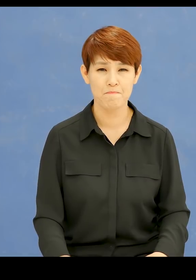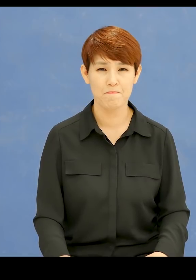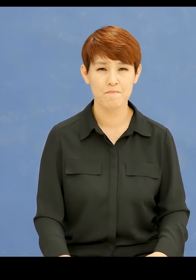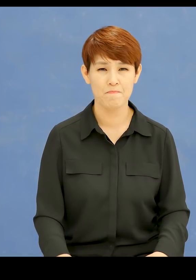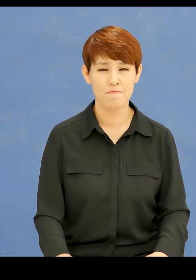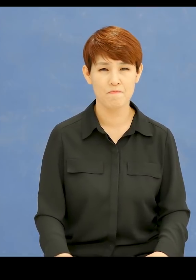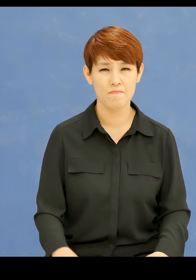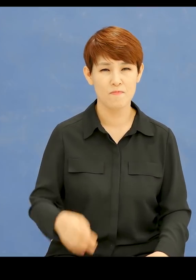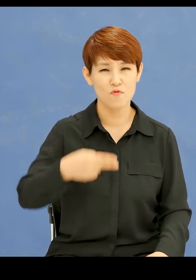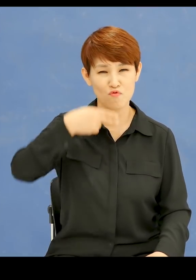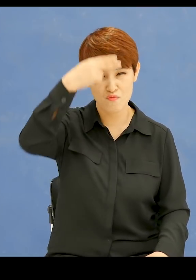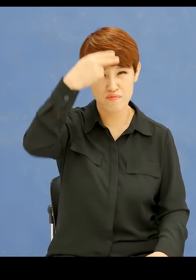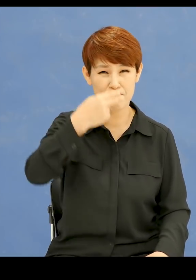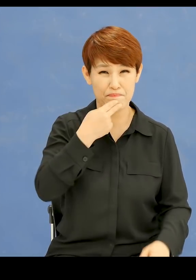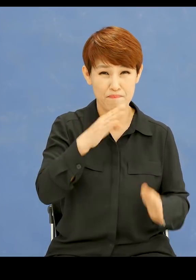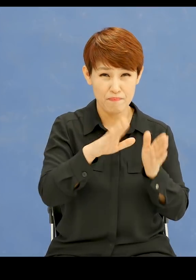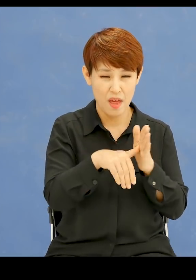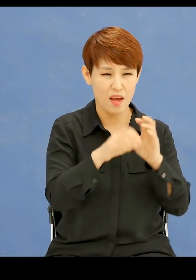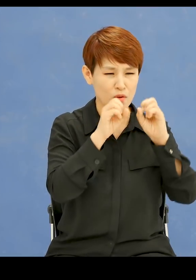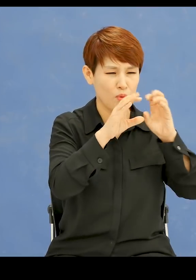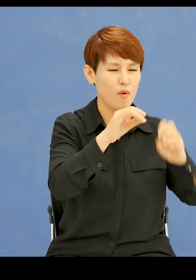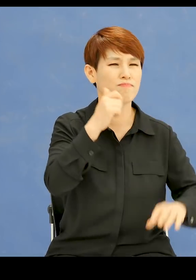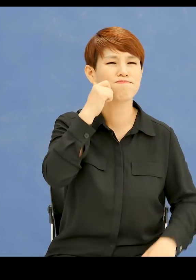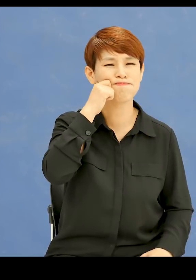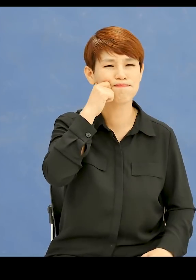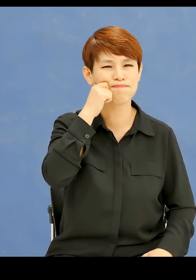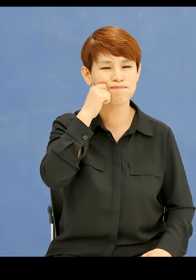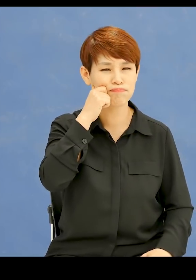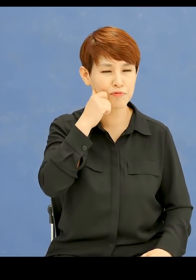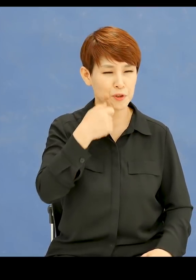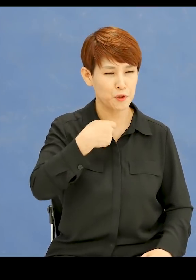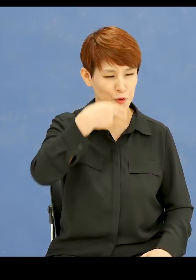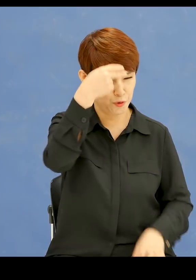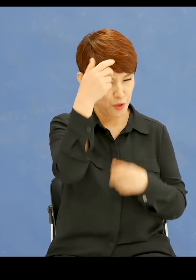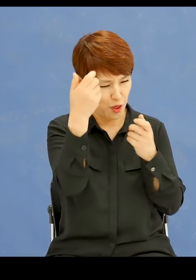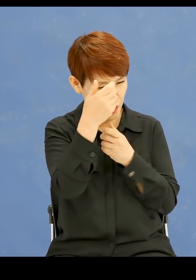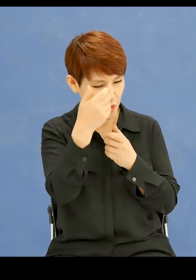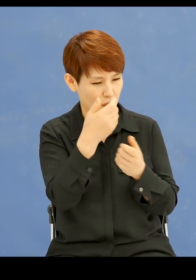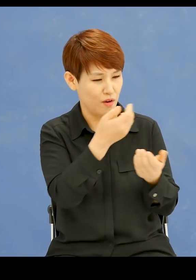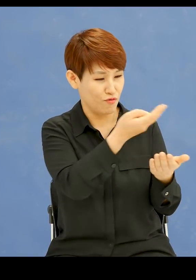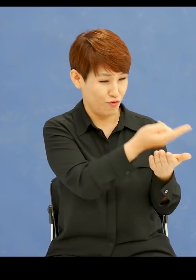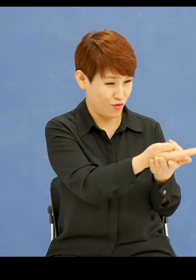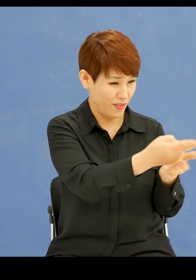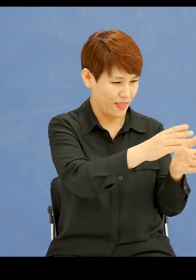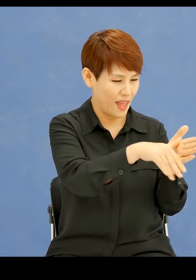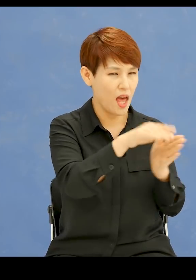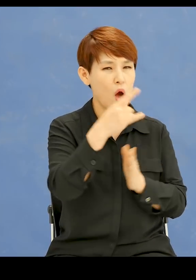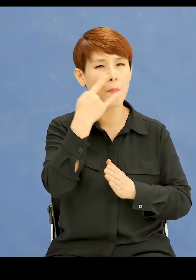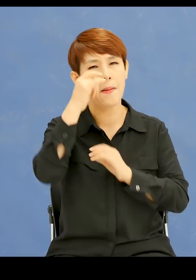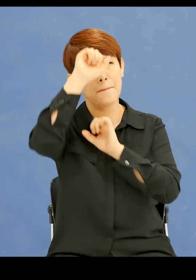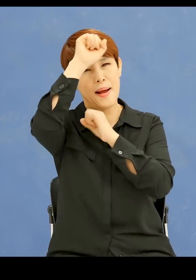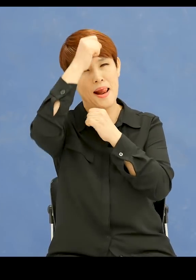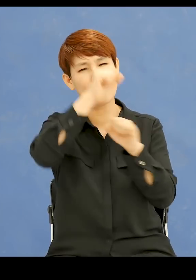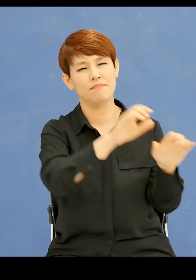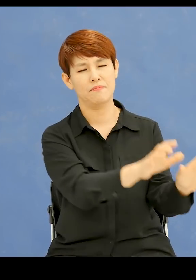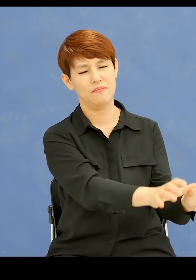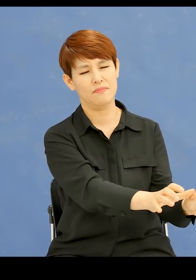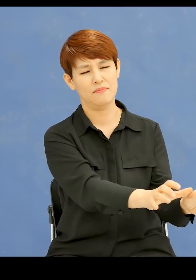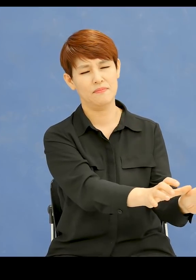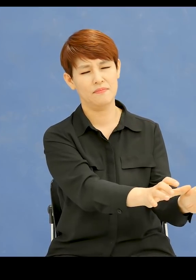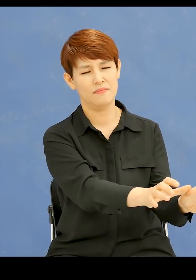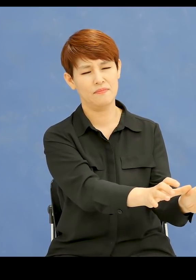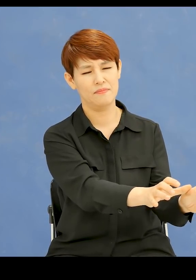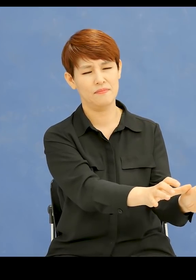맨정신에는 못 하는데 마침 이렇게 술 드시고 누워 계시니까 주무실 때 어머니 이때 발이라도 붙잡고 기도를 해야 되겠다.